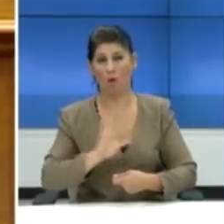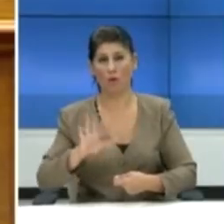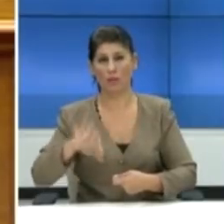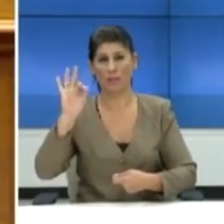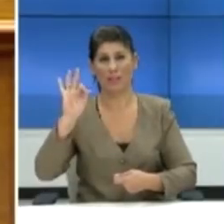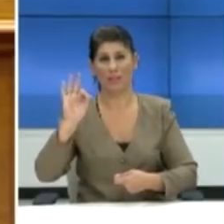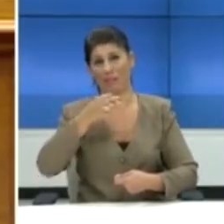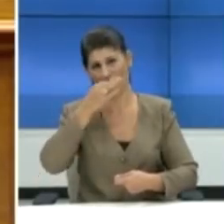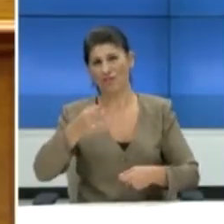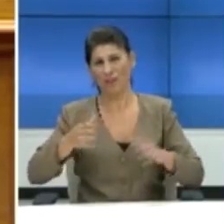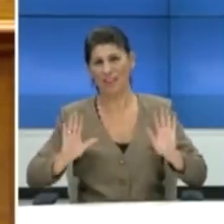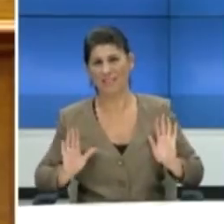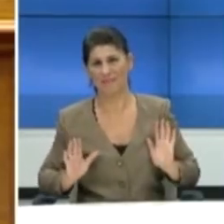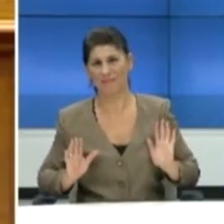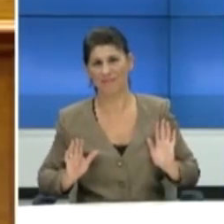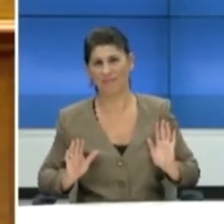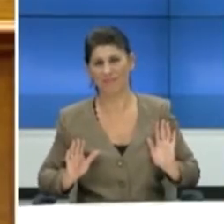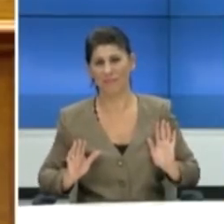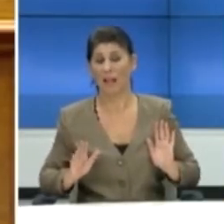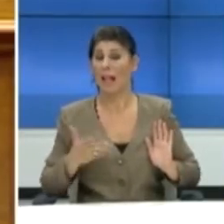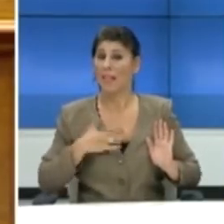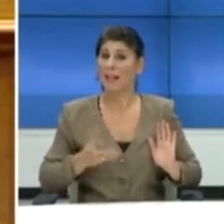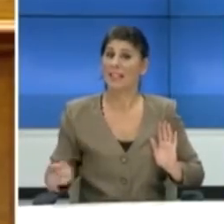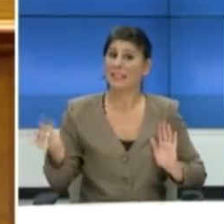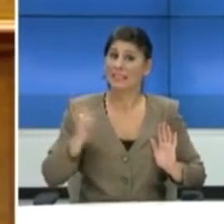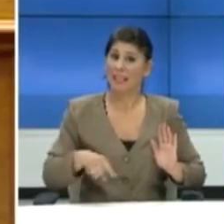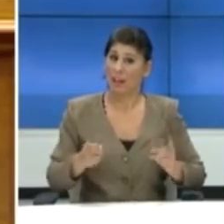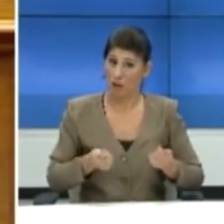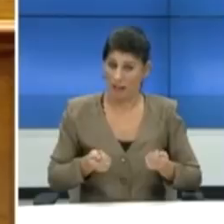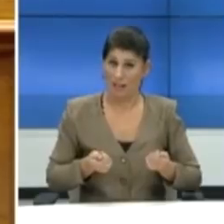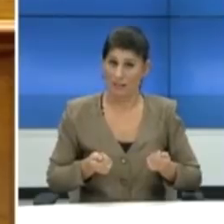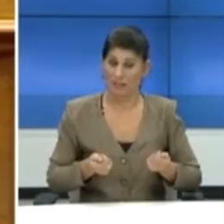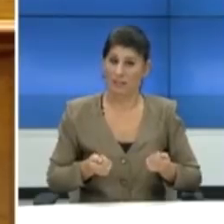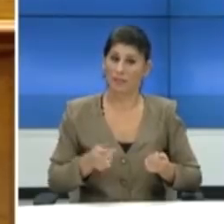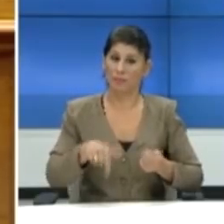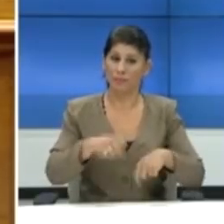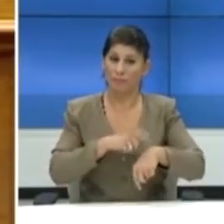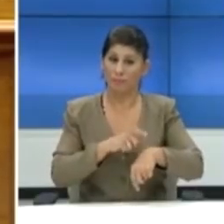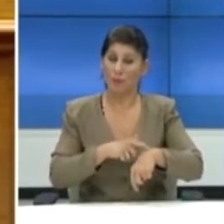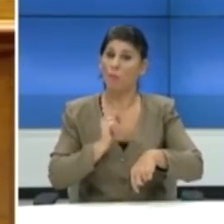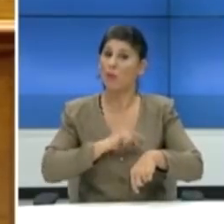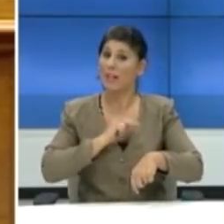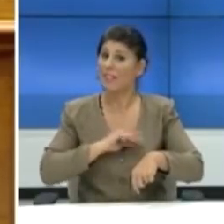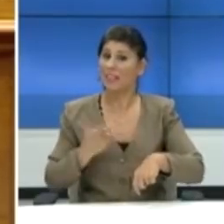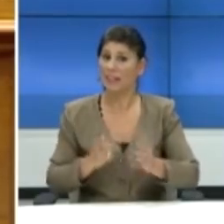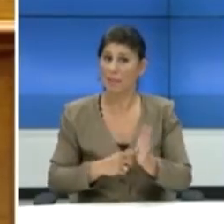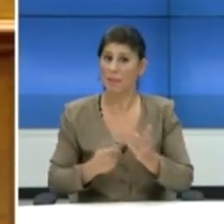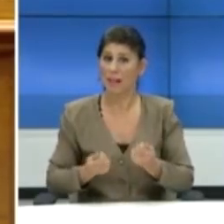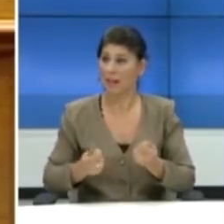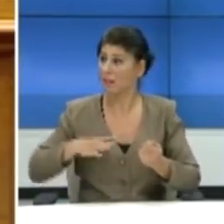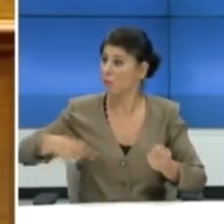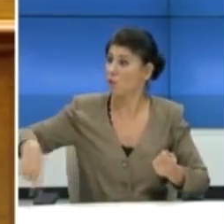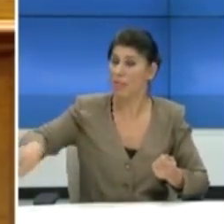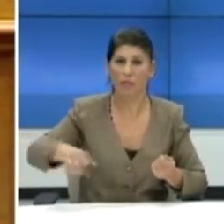ανεξαιρέτως ευαγγελίζεστε. Θέλετε να σας πούμε τι άλλο θα κάνατε για να αξιοποιήσετε τον πολύτιμο χρόνο που κερδίθηκε από το λαό